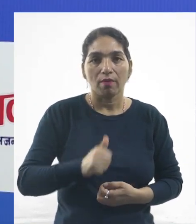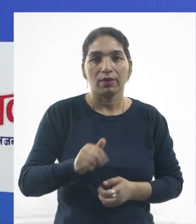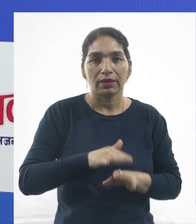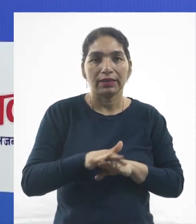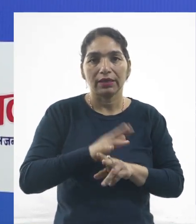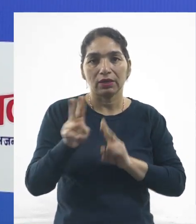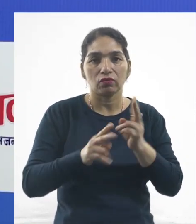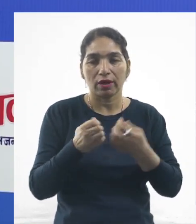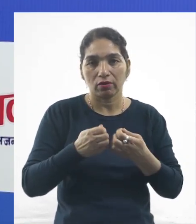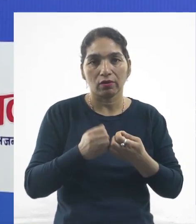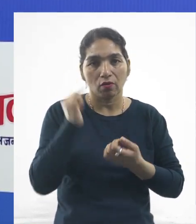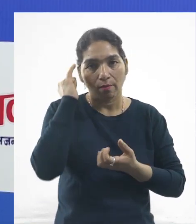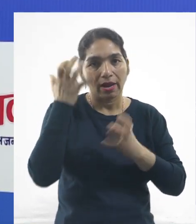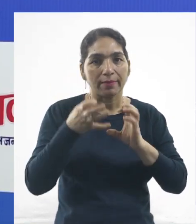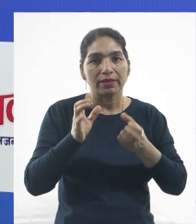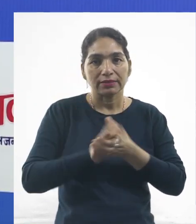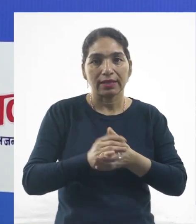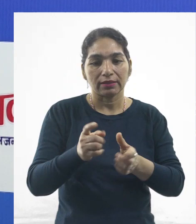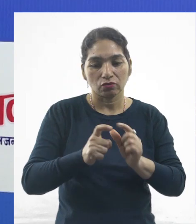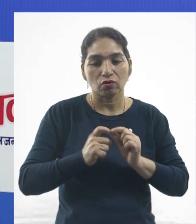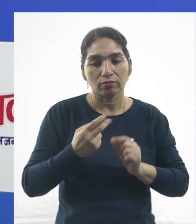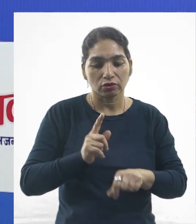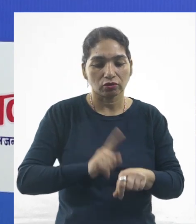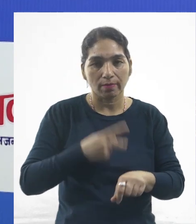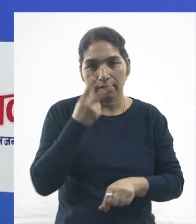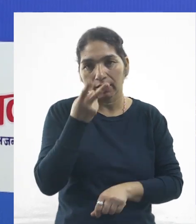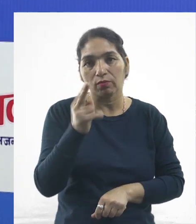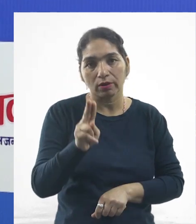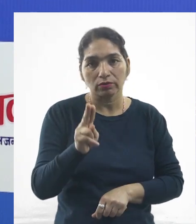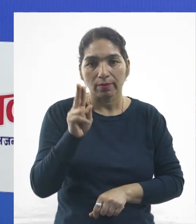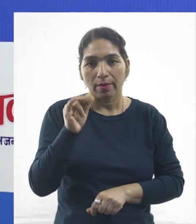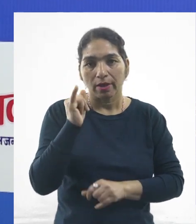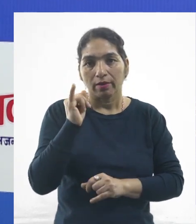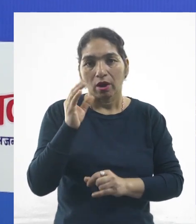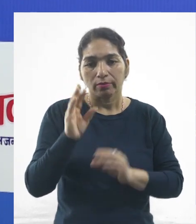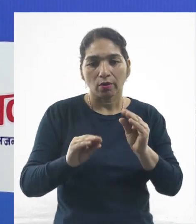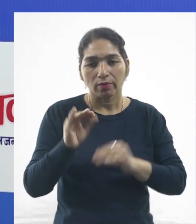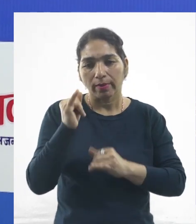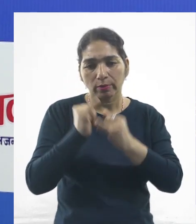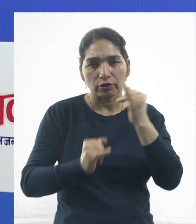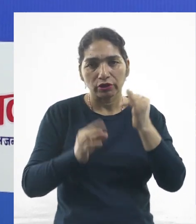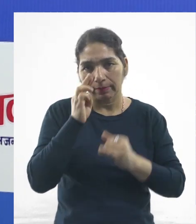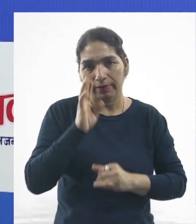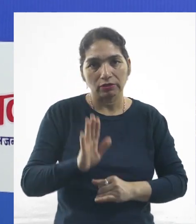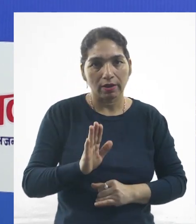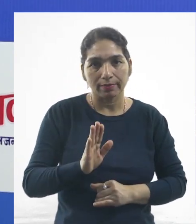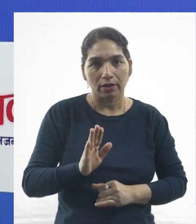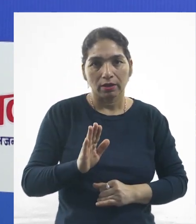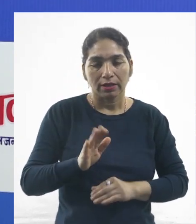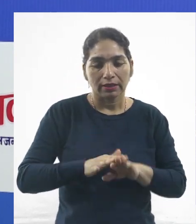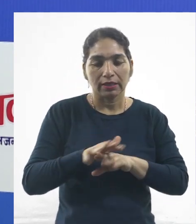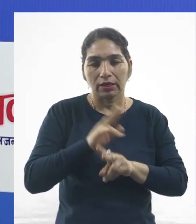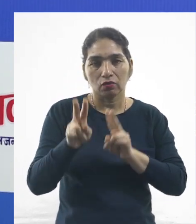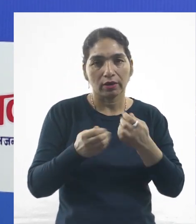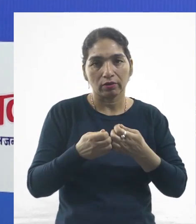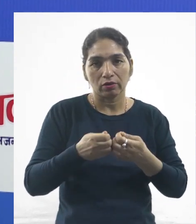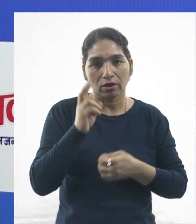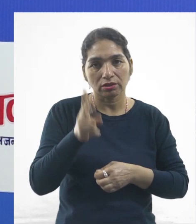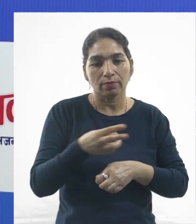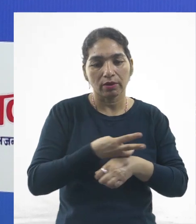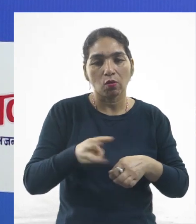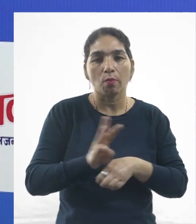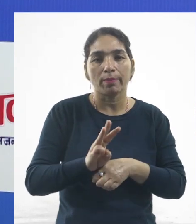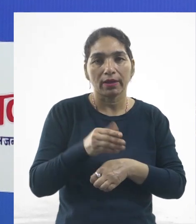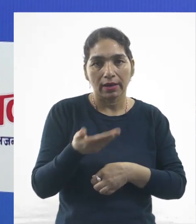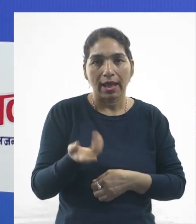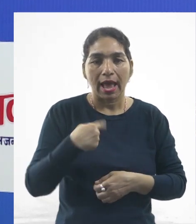गऱ्यौँ प्राविधिक साथीलाई सोधिरहेको छु उहाँले समय हेरिरहनु भएको छ अब हामी करिब करिब अन्तिममा छौँ यहाँ हामीले धेरै कुराहरू गऱ्यौँ अझै पनि उपमेयर साहबलाई